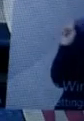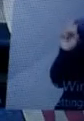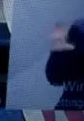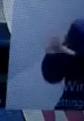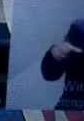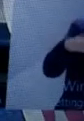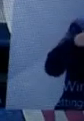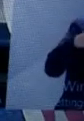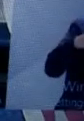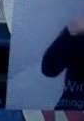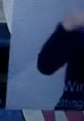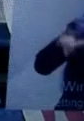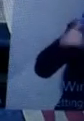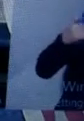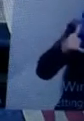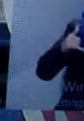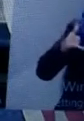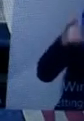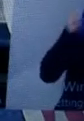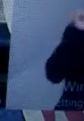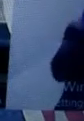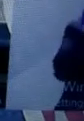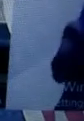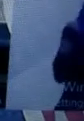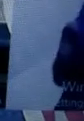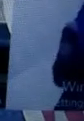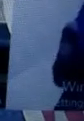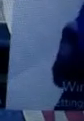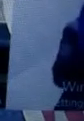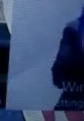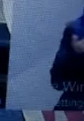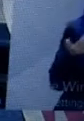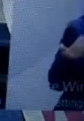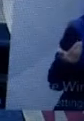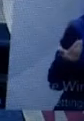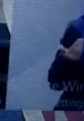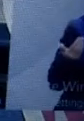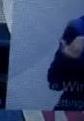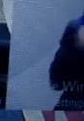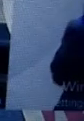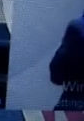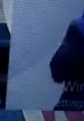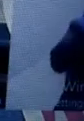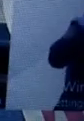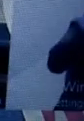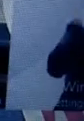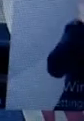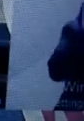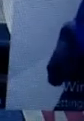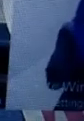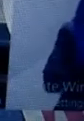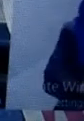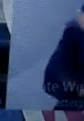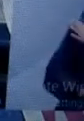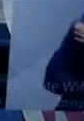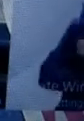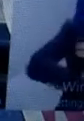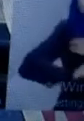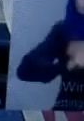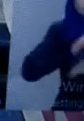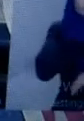pasukan permainan sukan, aktiviti sukan yang tidak melibatkan sentuhan badan seperti